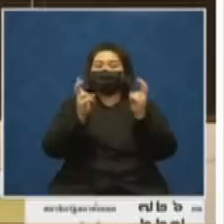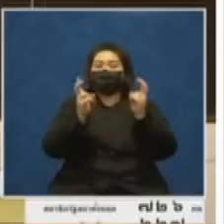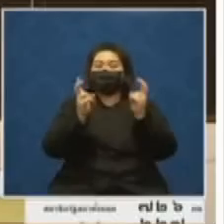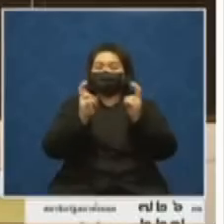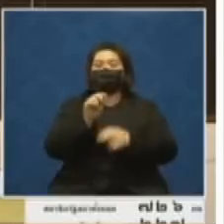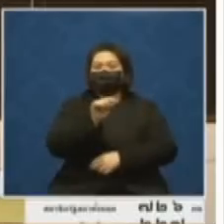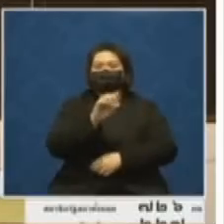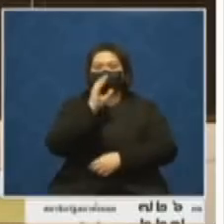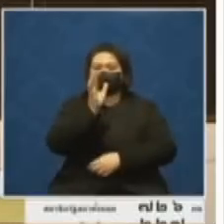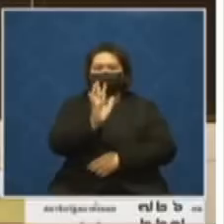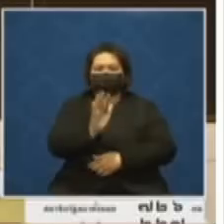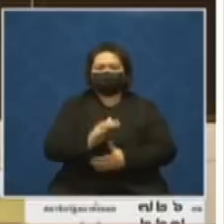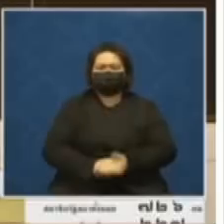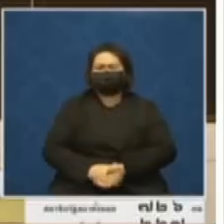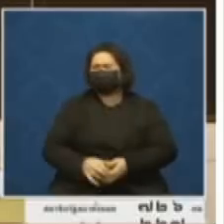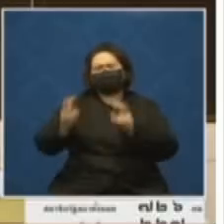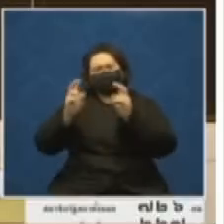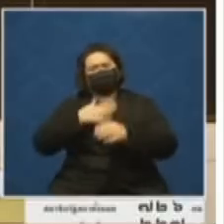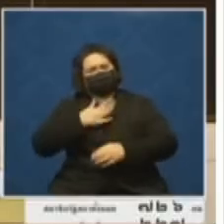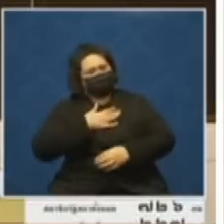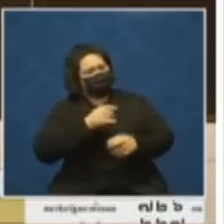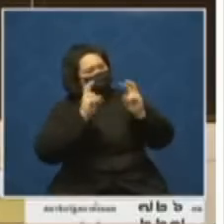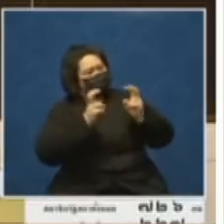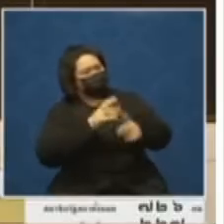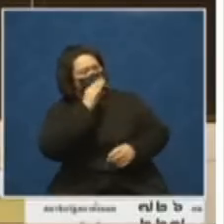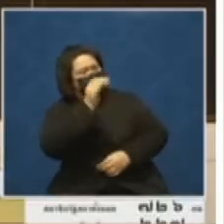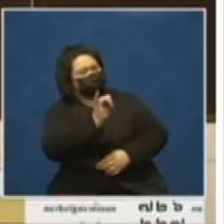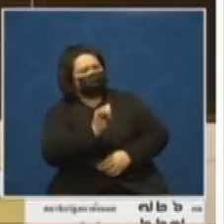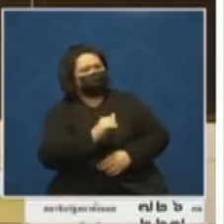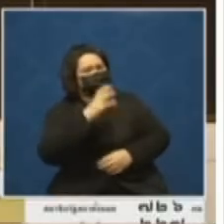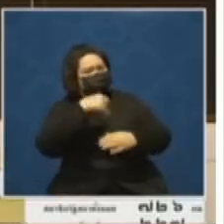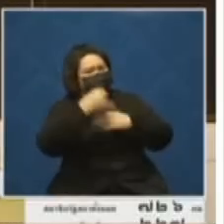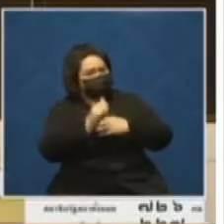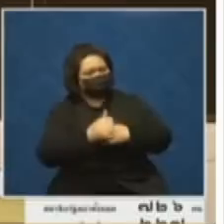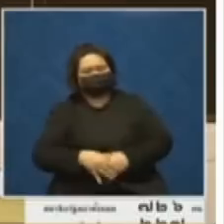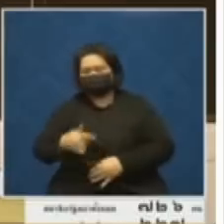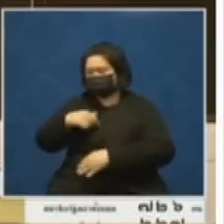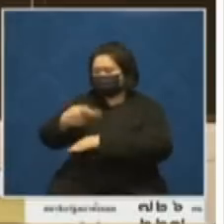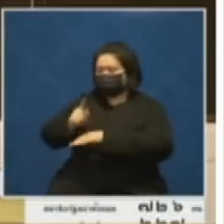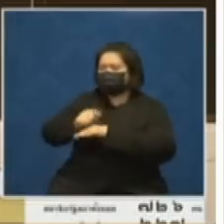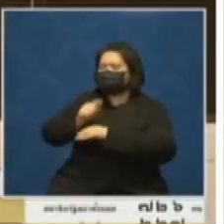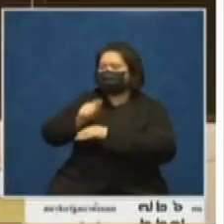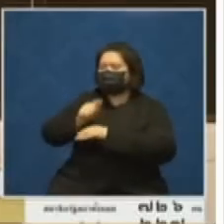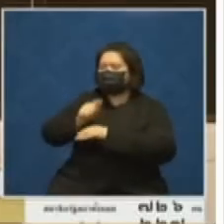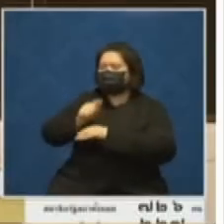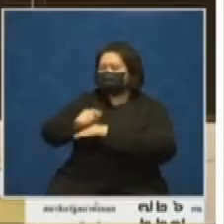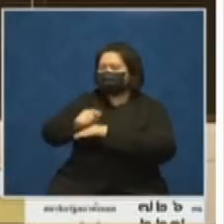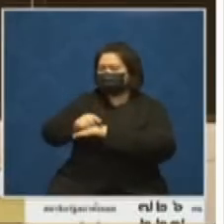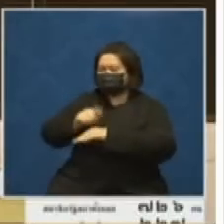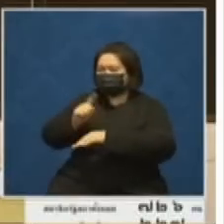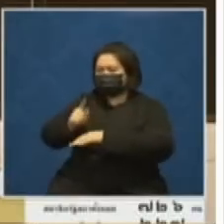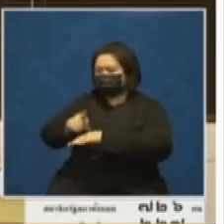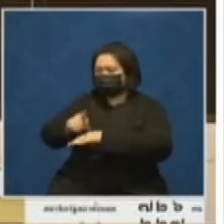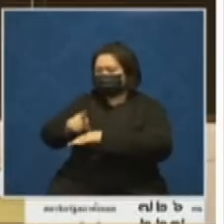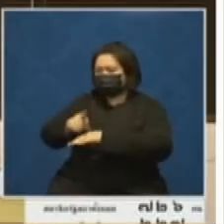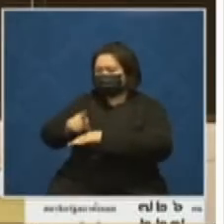ำแะที่สดเลย วองคกตบรวเปที้เปครั้งแรกเลย เรามีบรรธึกภาพแบบนี้ einsieถ้าบรรธึกไม่ได้ เร